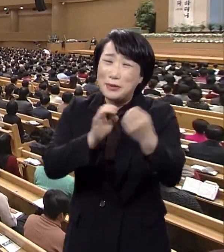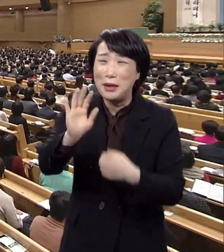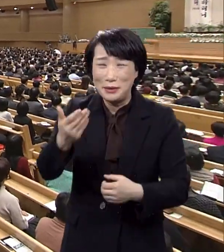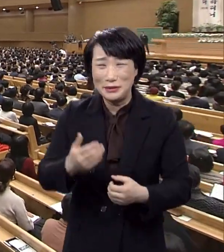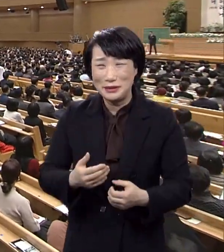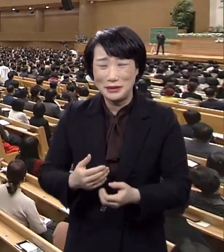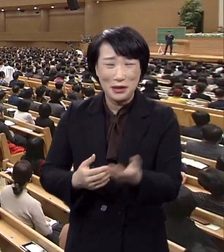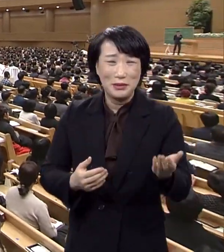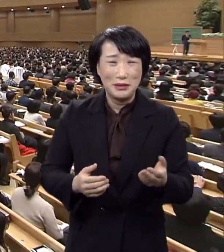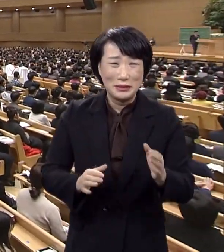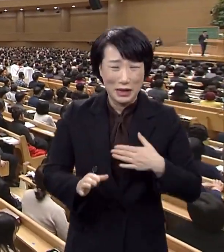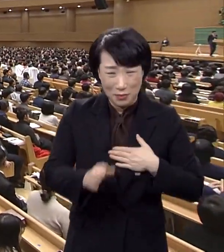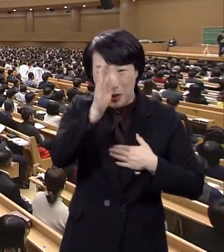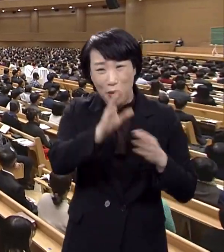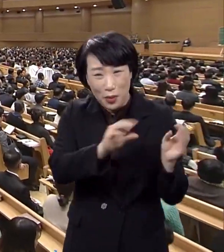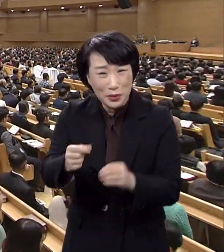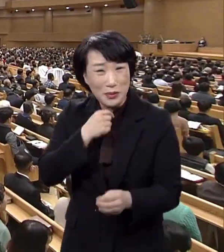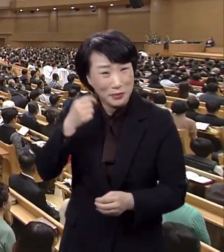낫고자 하느냐.